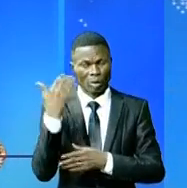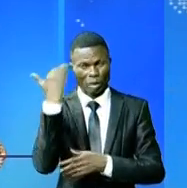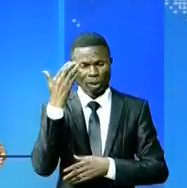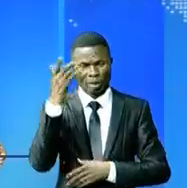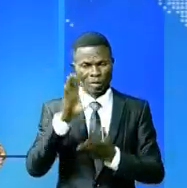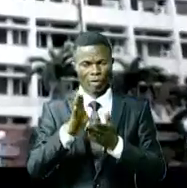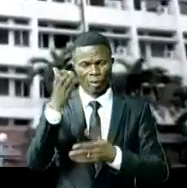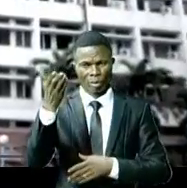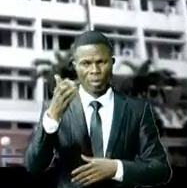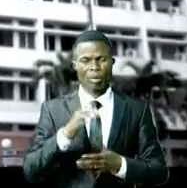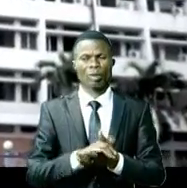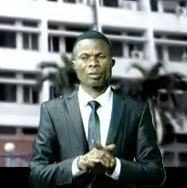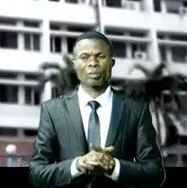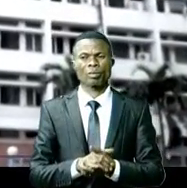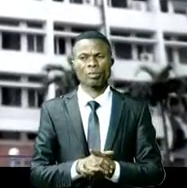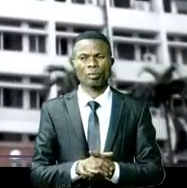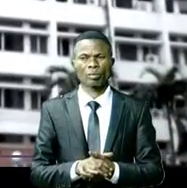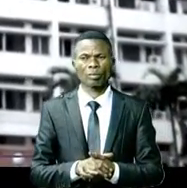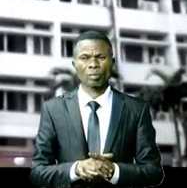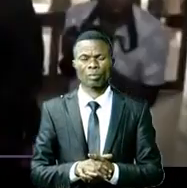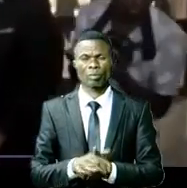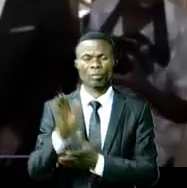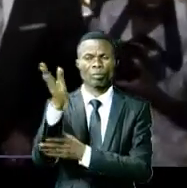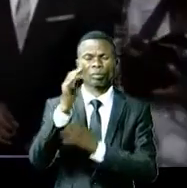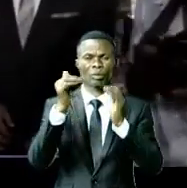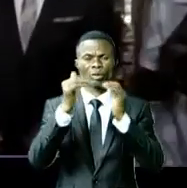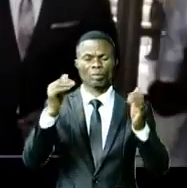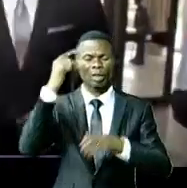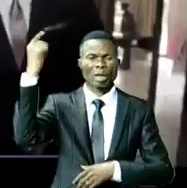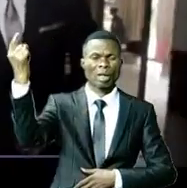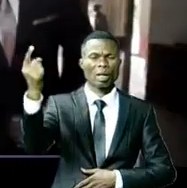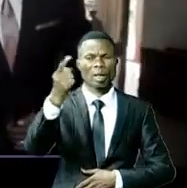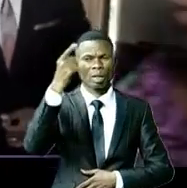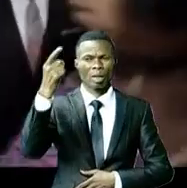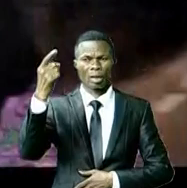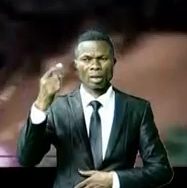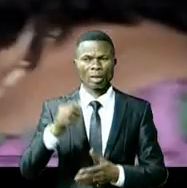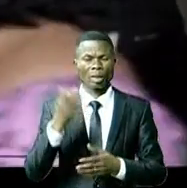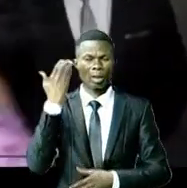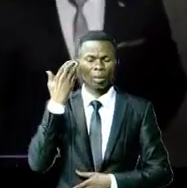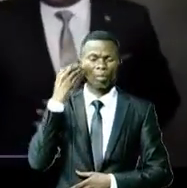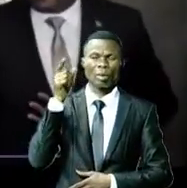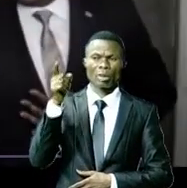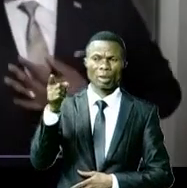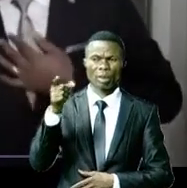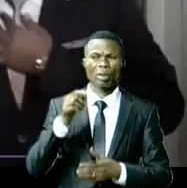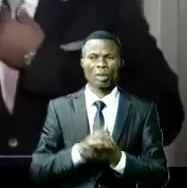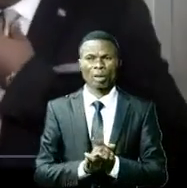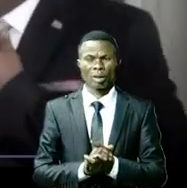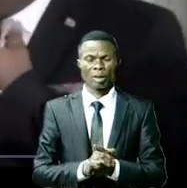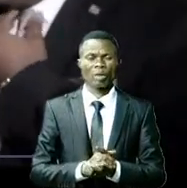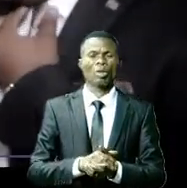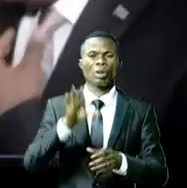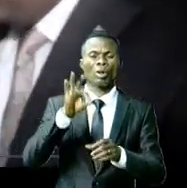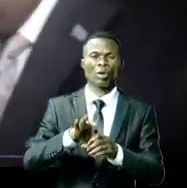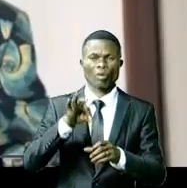reportage de Sandra Nyangi. Un nouveau porte-étendard de la paix universelle, Trésor Bagaya Mukwe Biamungu, a été